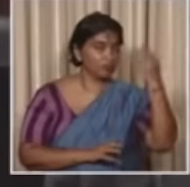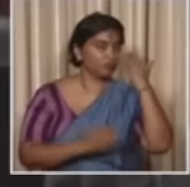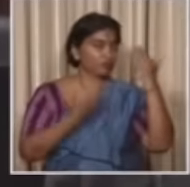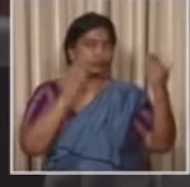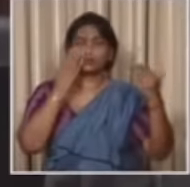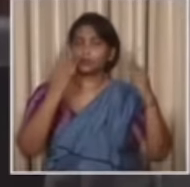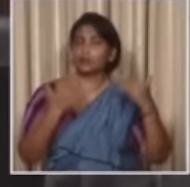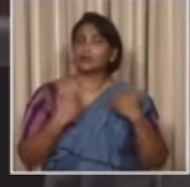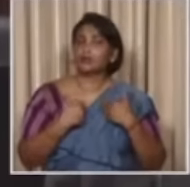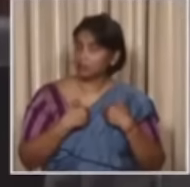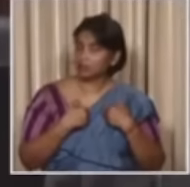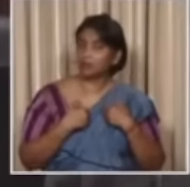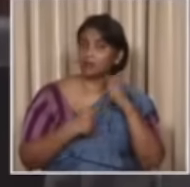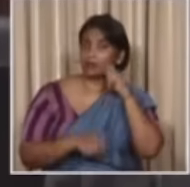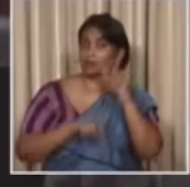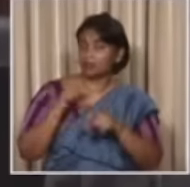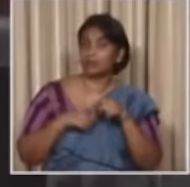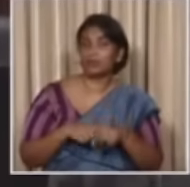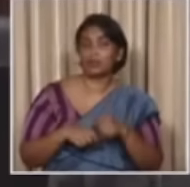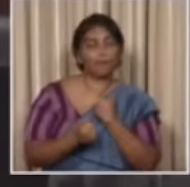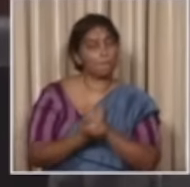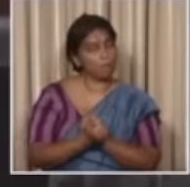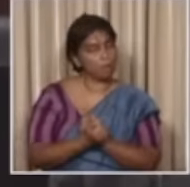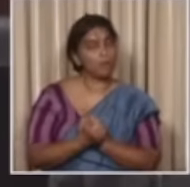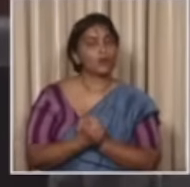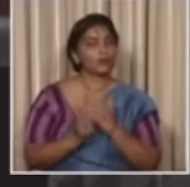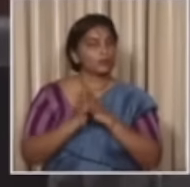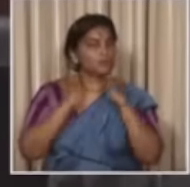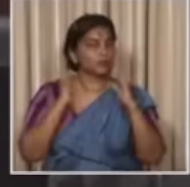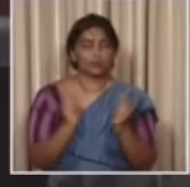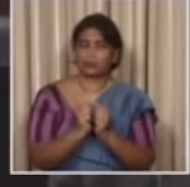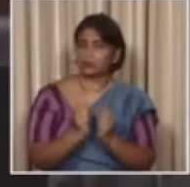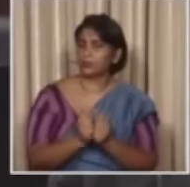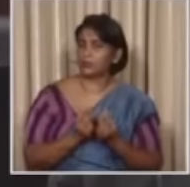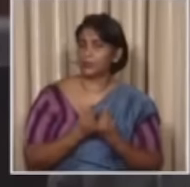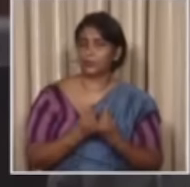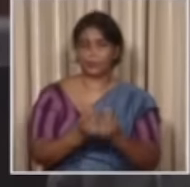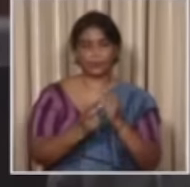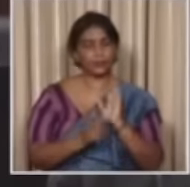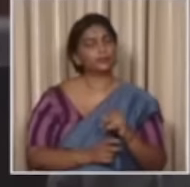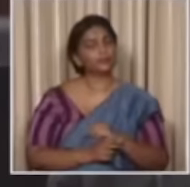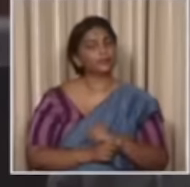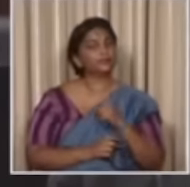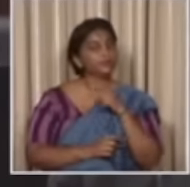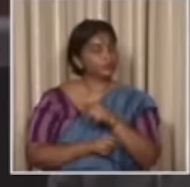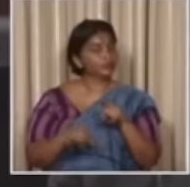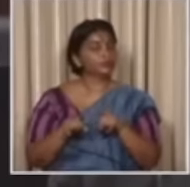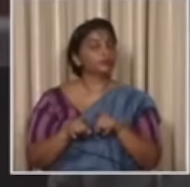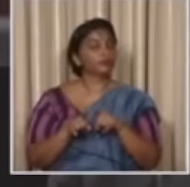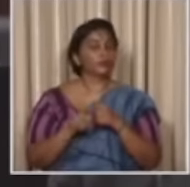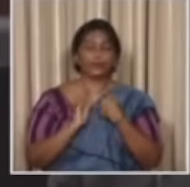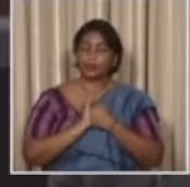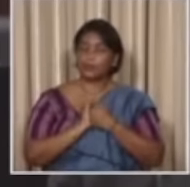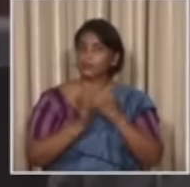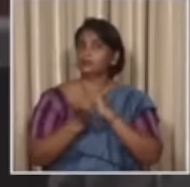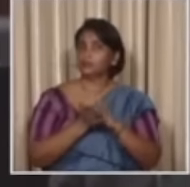සාපේක්ෂව බලද්දී අපේ නිලධාරීන්, අපේ පොලිසිය අතිශයින්ම කාර්යක්ෂමව කටයුතු කරලා තියෙනවා. එහෙමනම් යුක්තිය